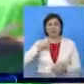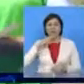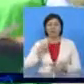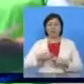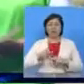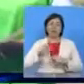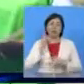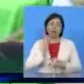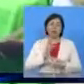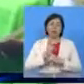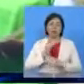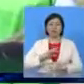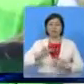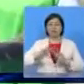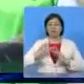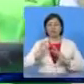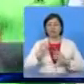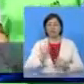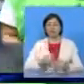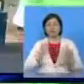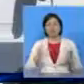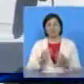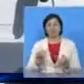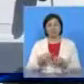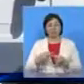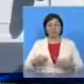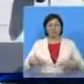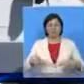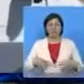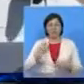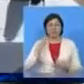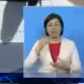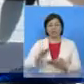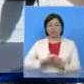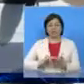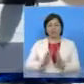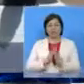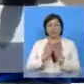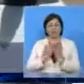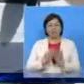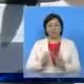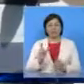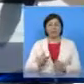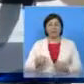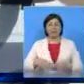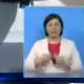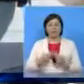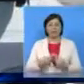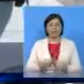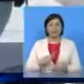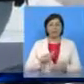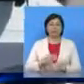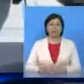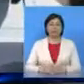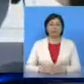бұл алаяқтар. Интернет алаяқтарынан сақтан және тағы да басқа ескертпелер жазылған парақшаларды көпшілікке таратып, сауалнама жүргізді.